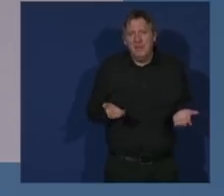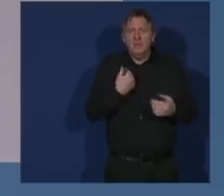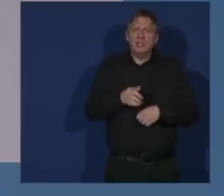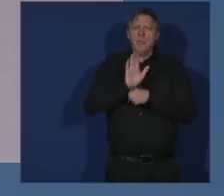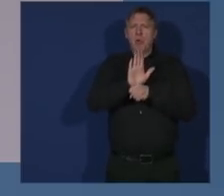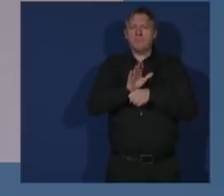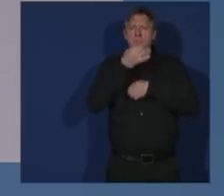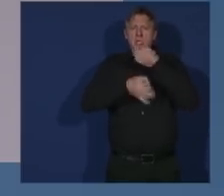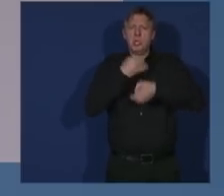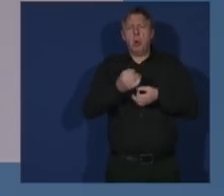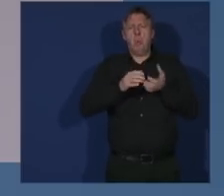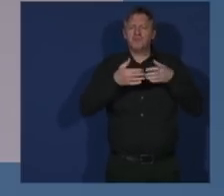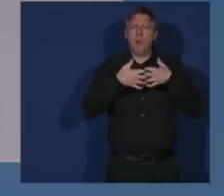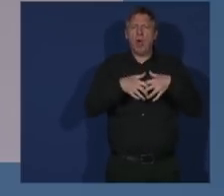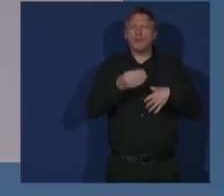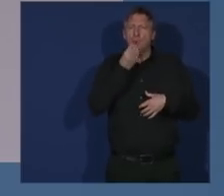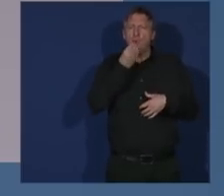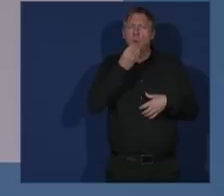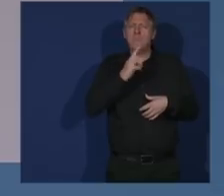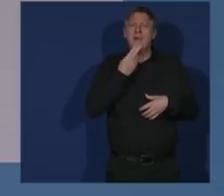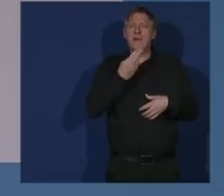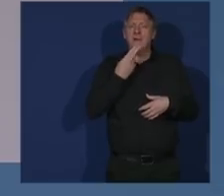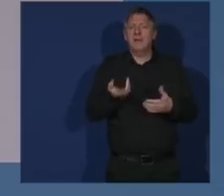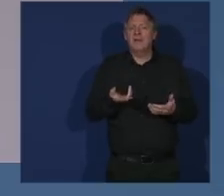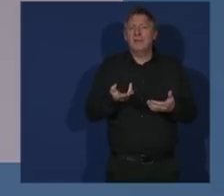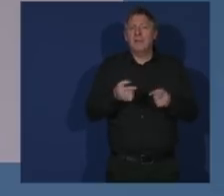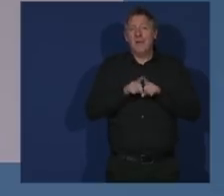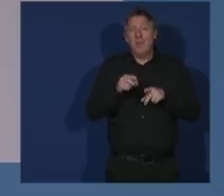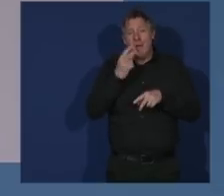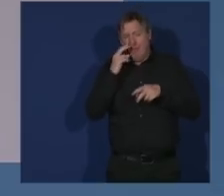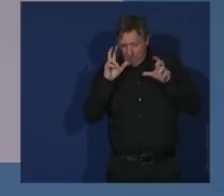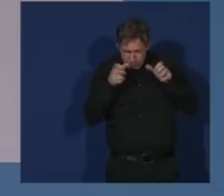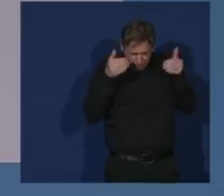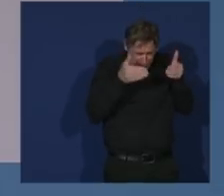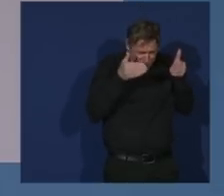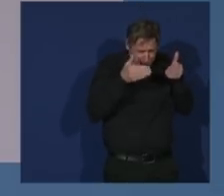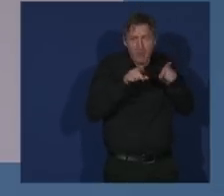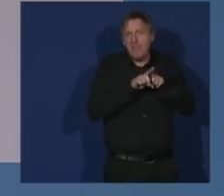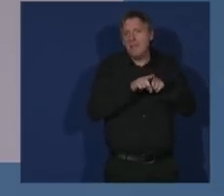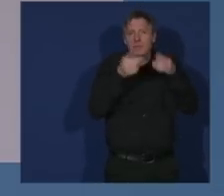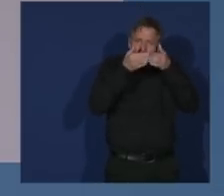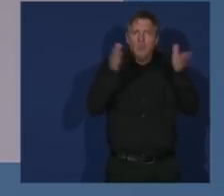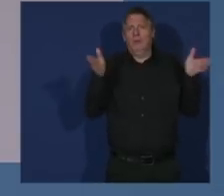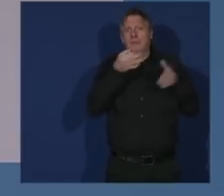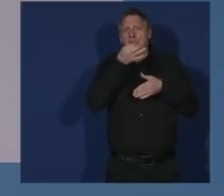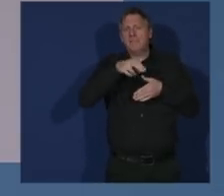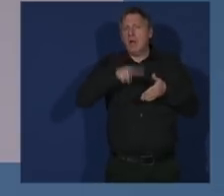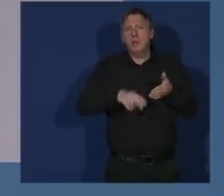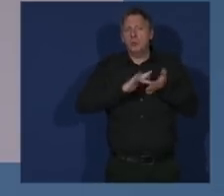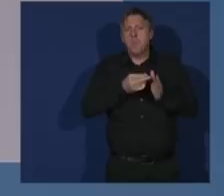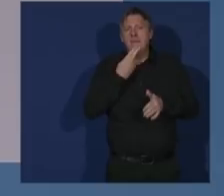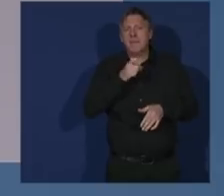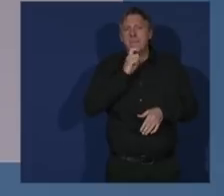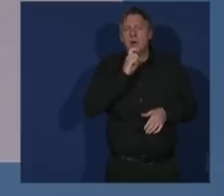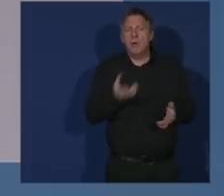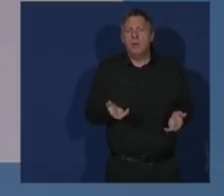ferais preuve de la même cécité que je dénonçais à l'instant. Il faut le dire, et je crois que être